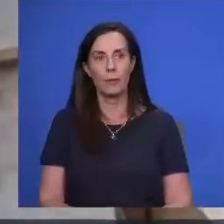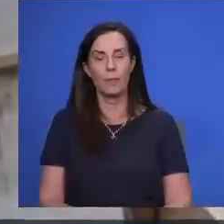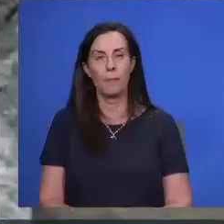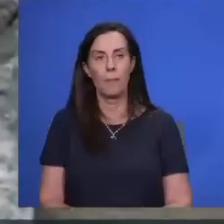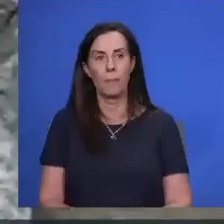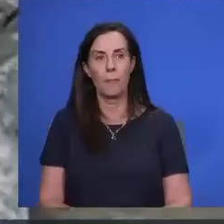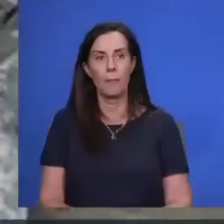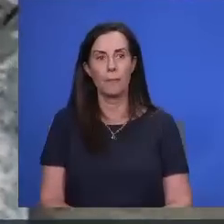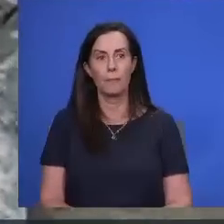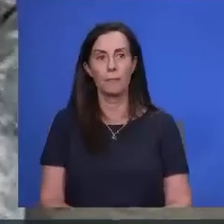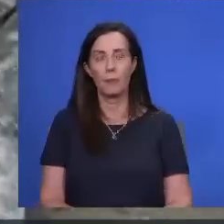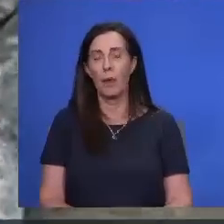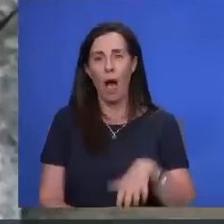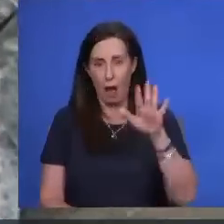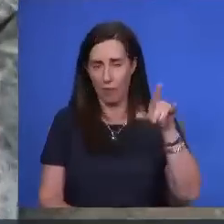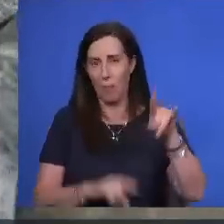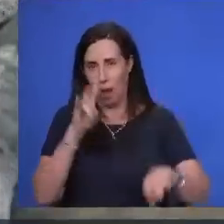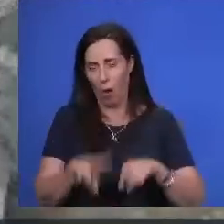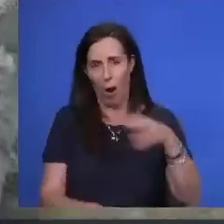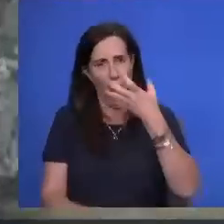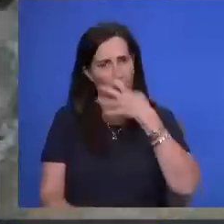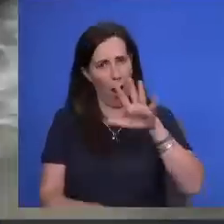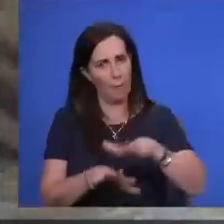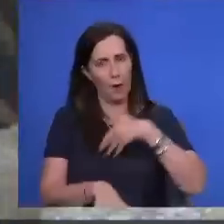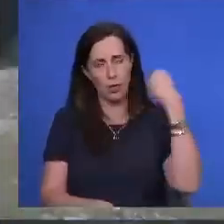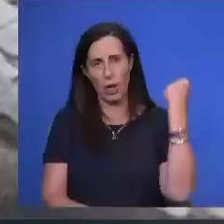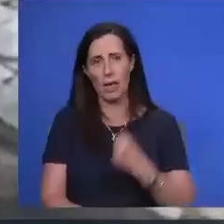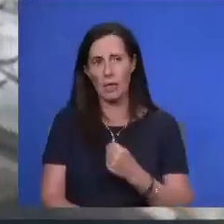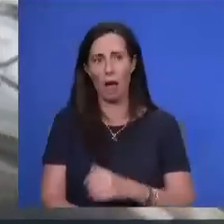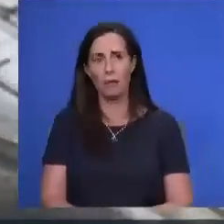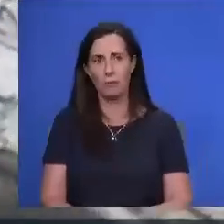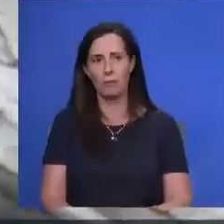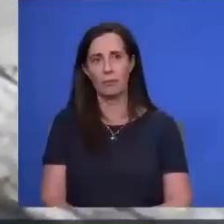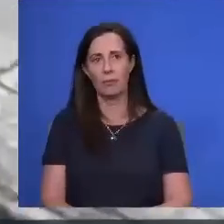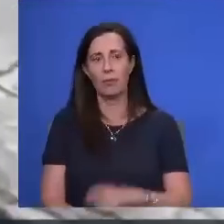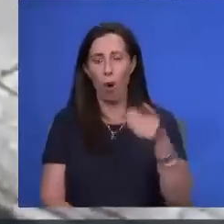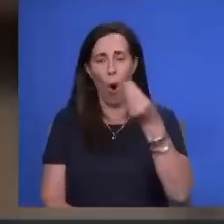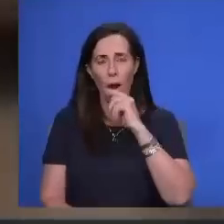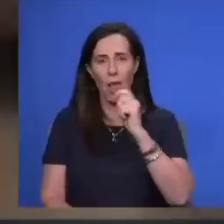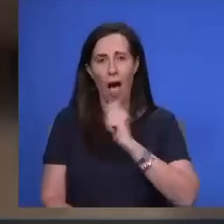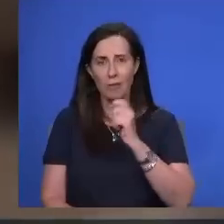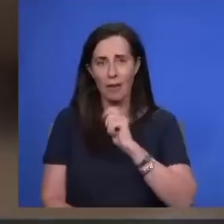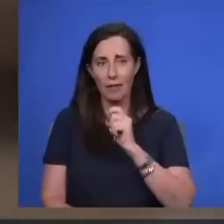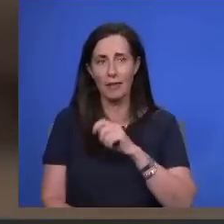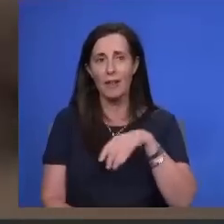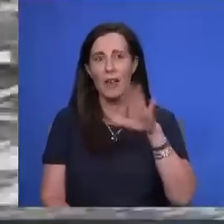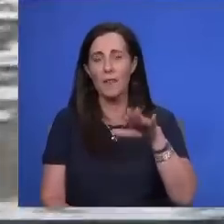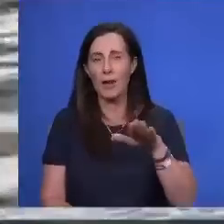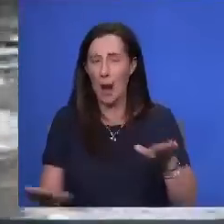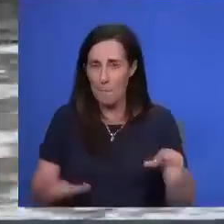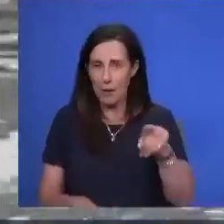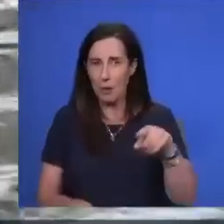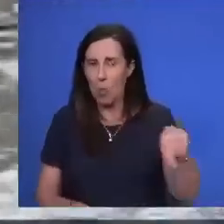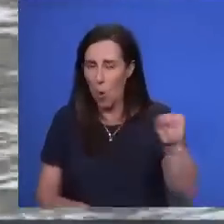אוי. אבל לא רק אנחנו, גם בעלי החיים. בימים החמים האלה, החותמנים אוכלים ארטיקים וגם הפינגווינים